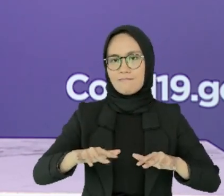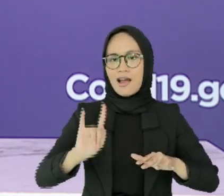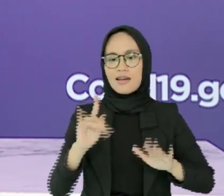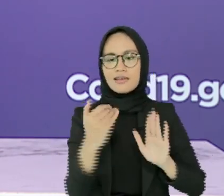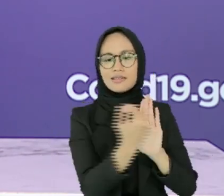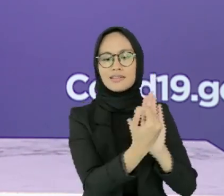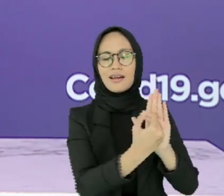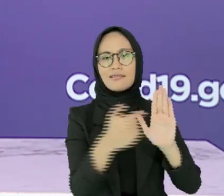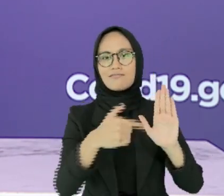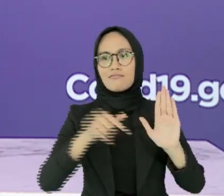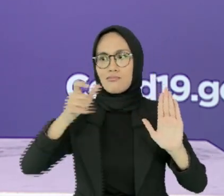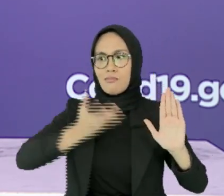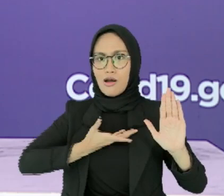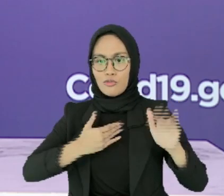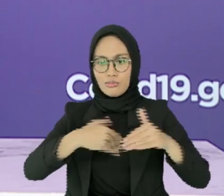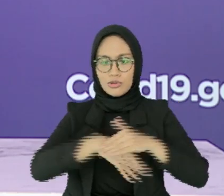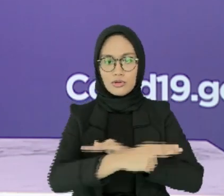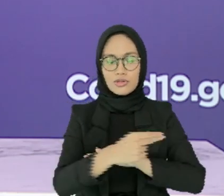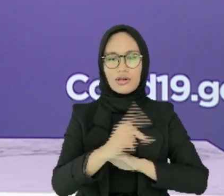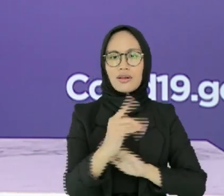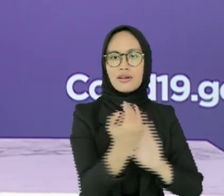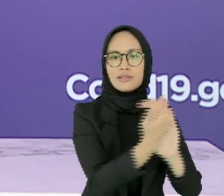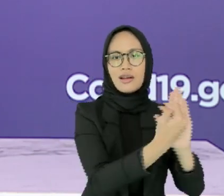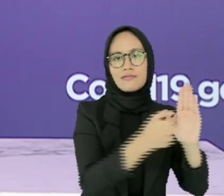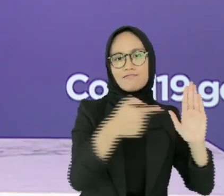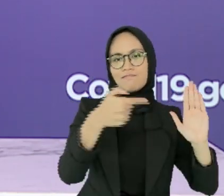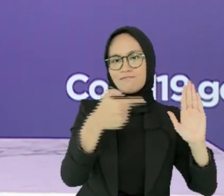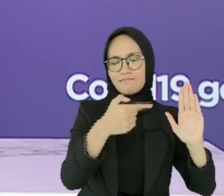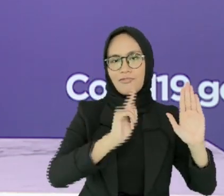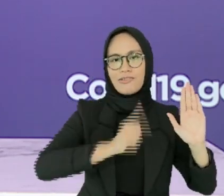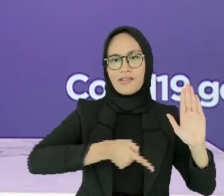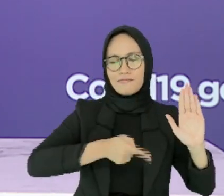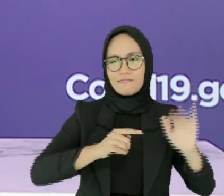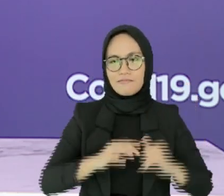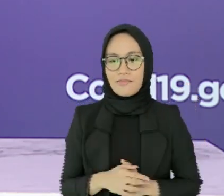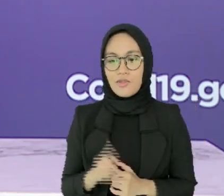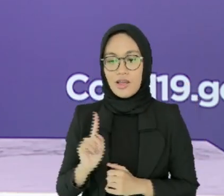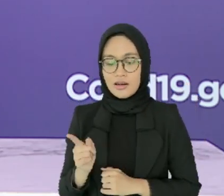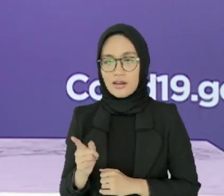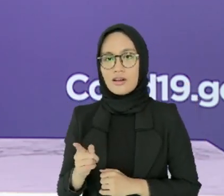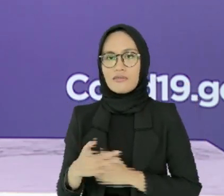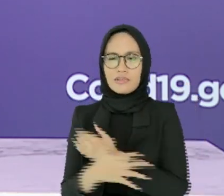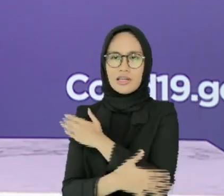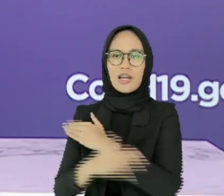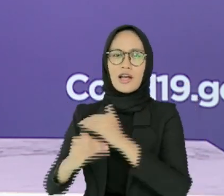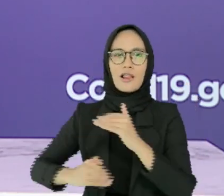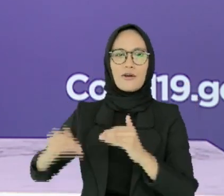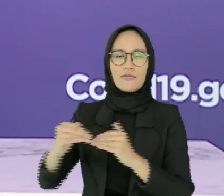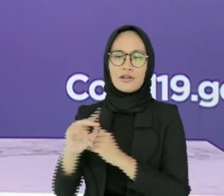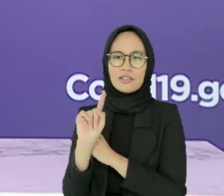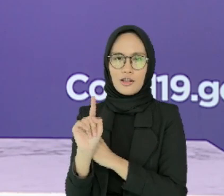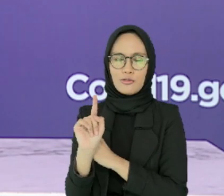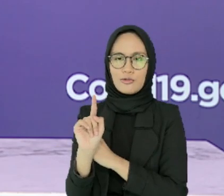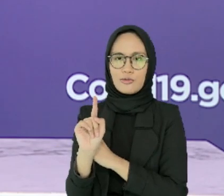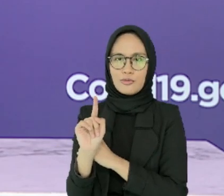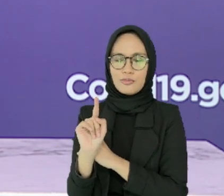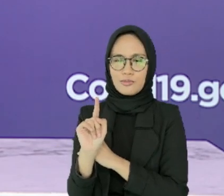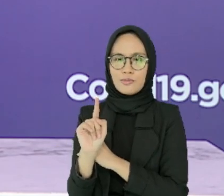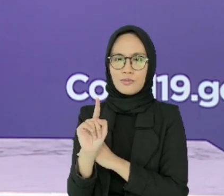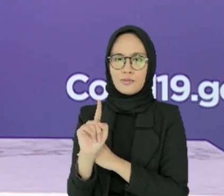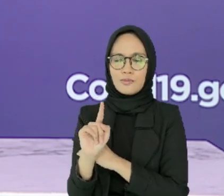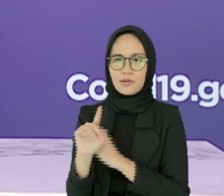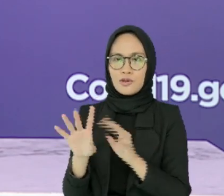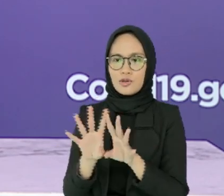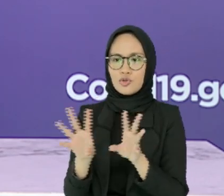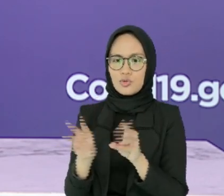kedatangan penetapan 18 negara yaitu beberapa negara level 1 dengan risiko rendah yaitu negara